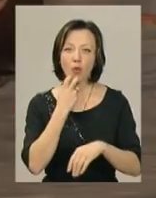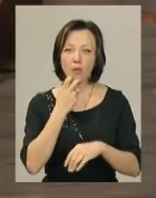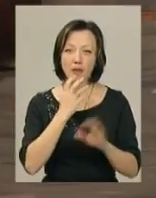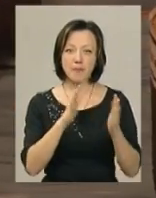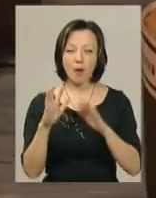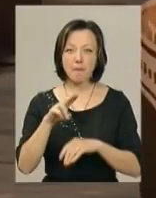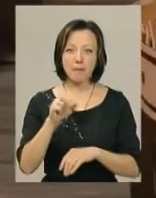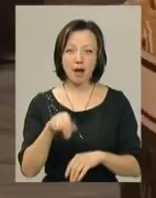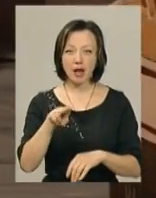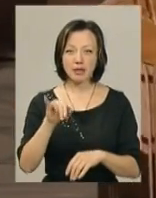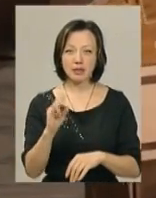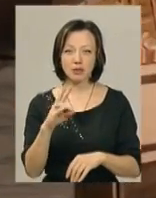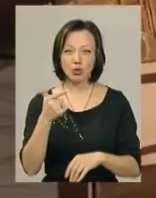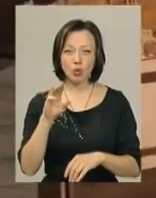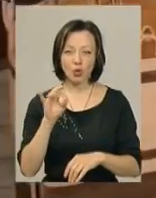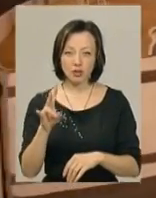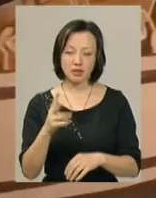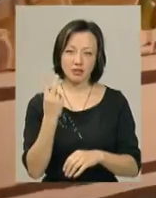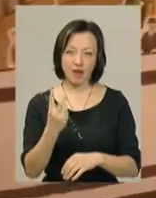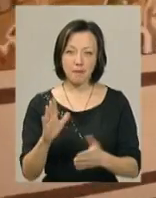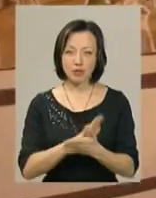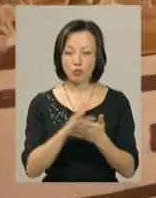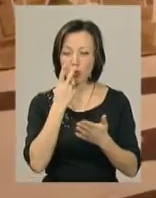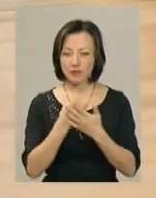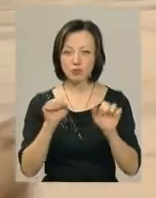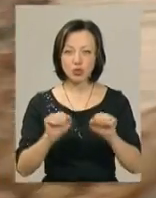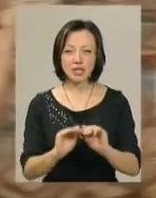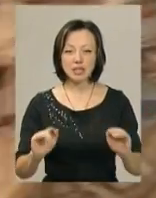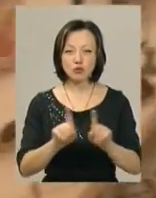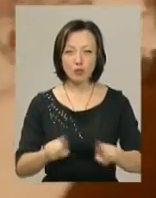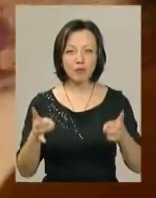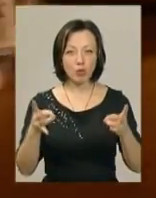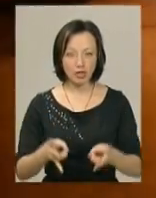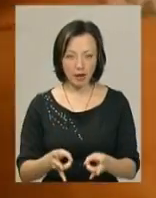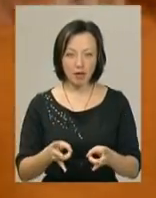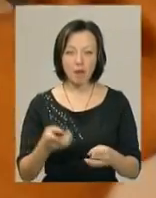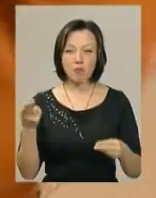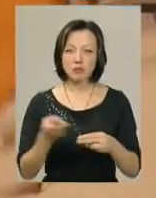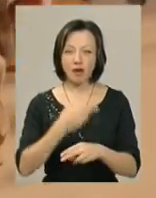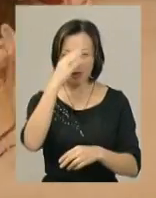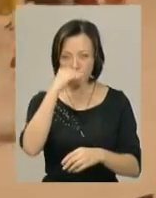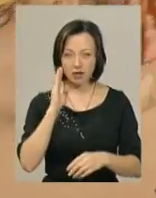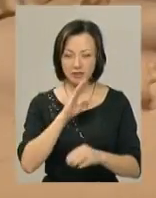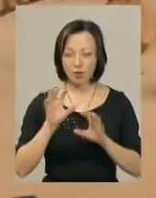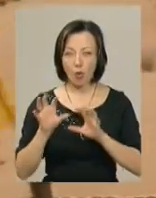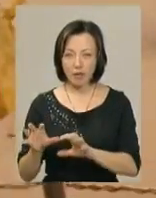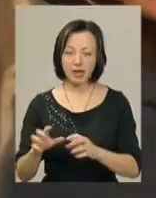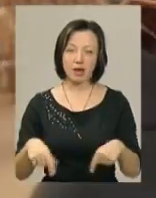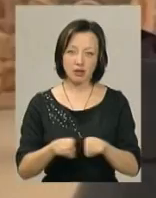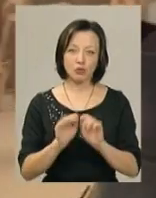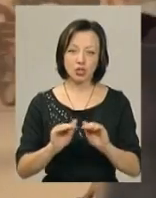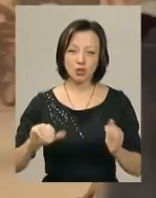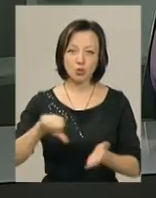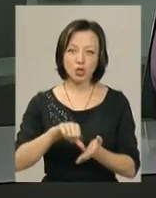«Пригоди Паддінгтона-2». Безкоштовно подивитися її зможуть діти з особливими потребами, позбавлені батьківської опіки, а також